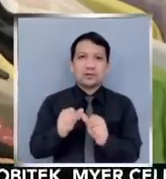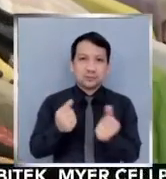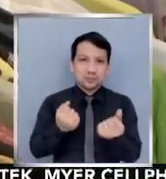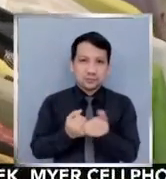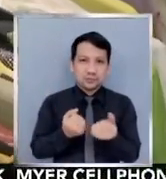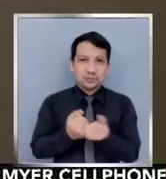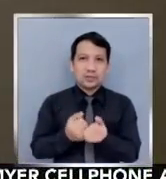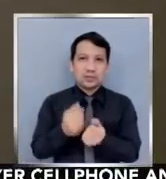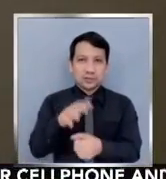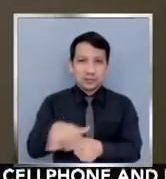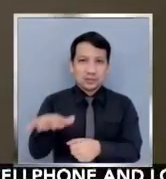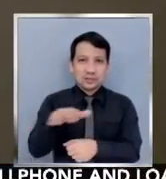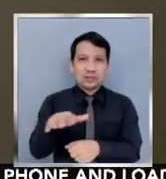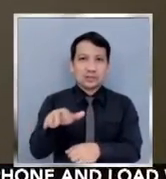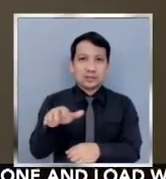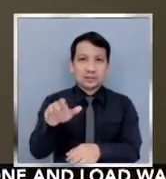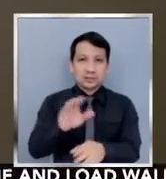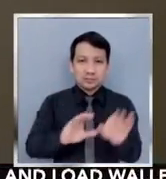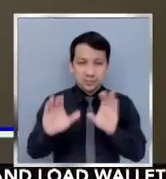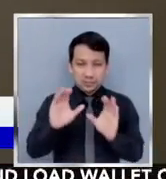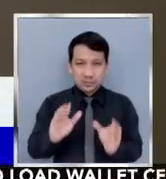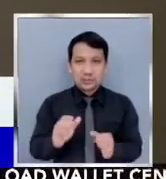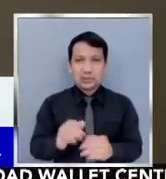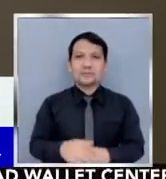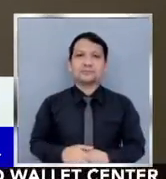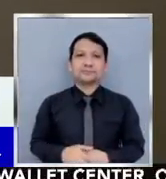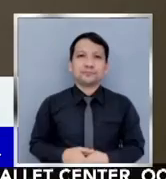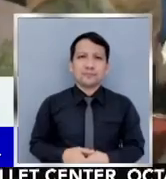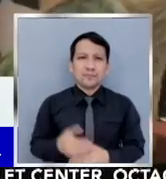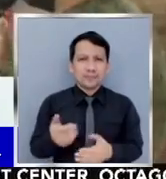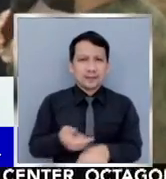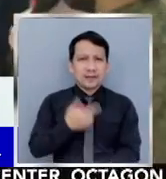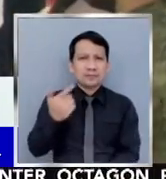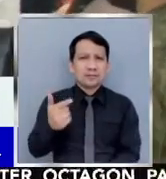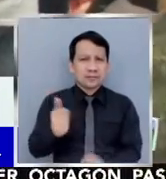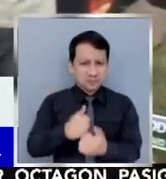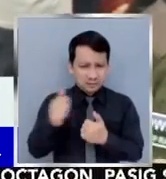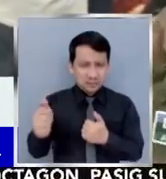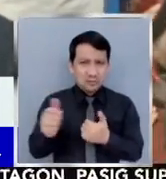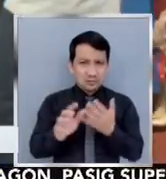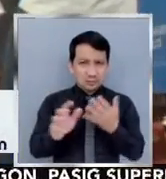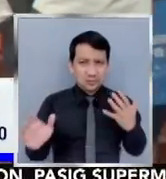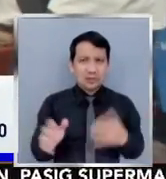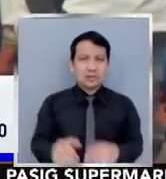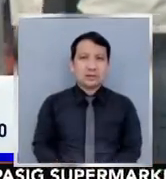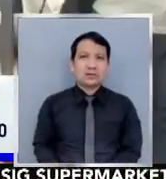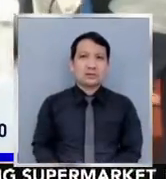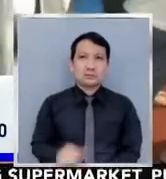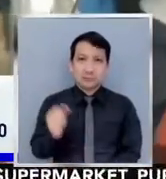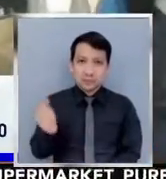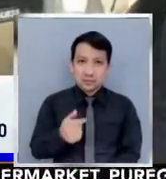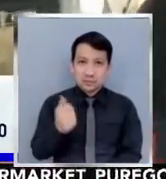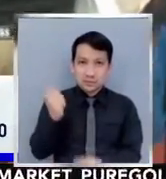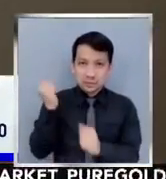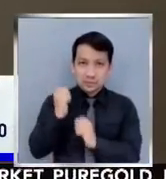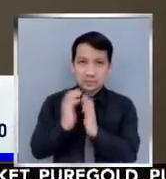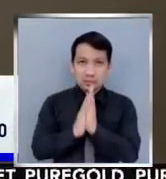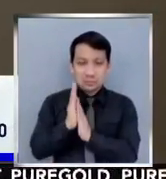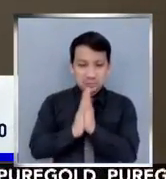mga kapuso. Nakita natin, no, ang haba na ng pila sa labas. So, syempre, excited kami, especially